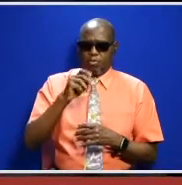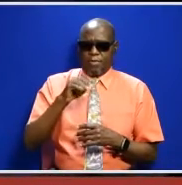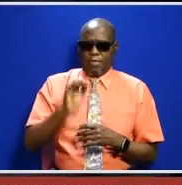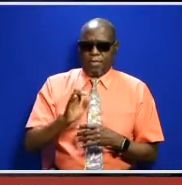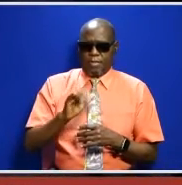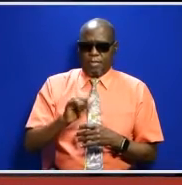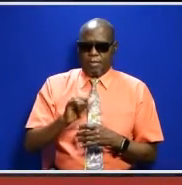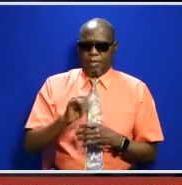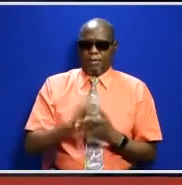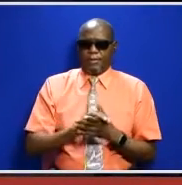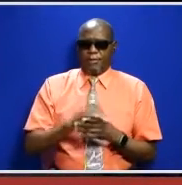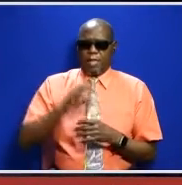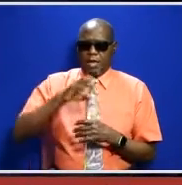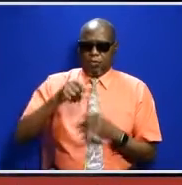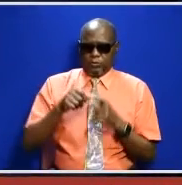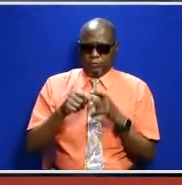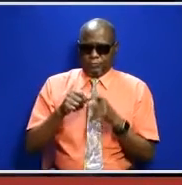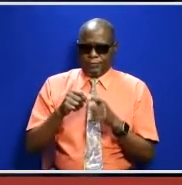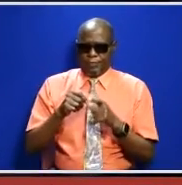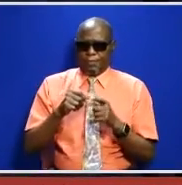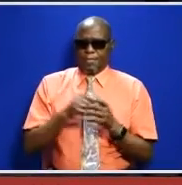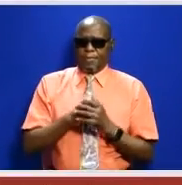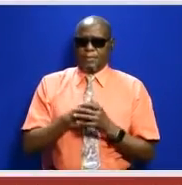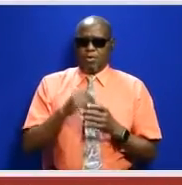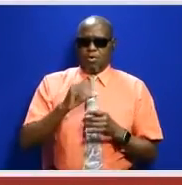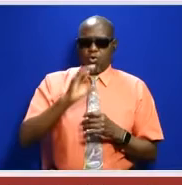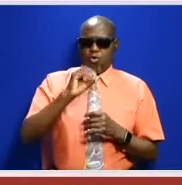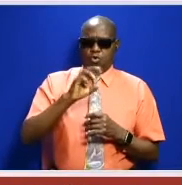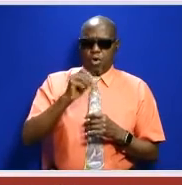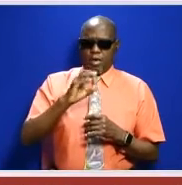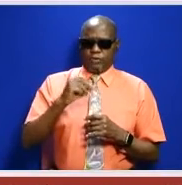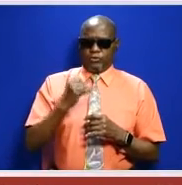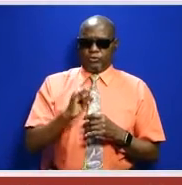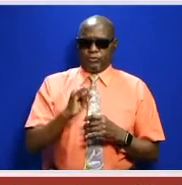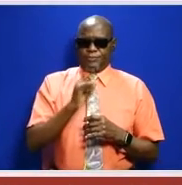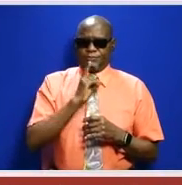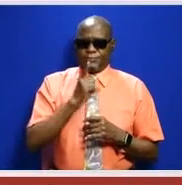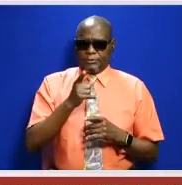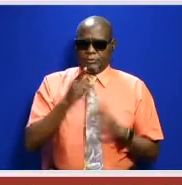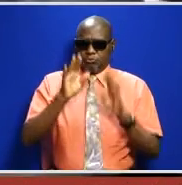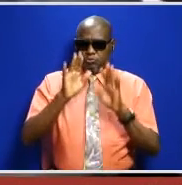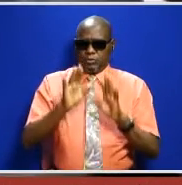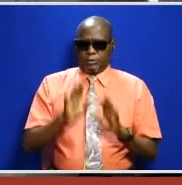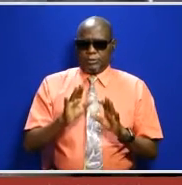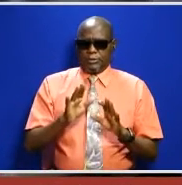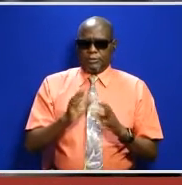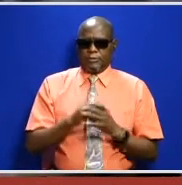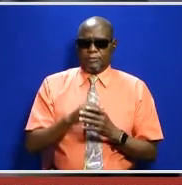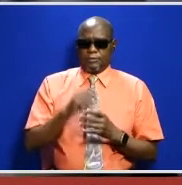kaunti hiyo. Mwenyekiti wa NLC Gashum Orachi amesema kwamba idhini hiyo ni muhimu kwa mamlaka ya